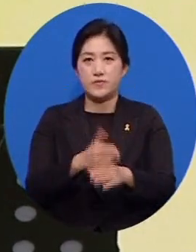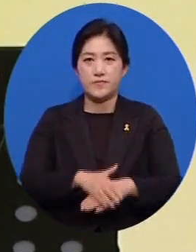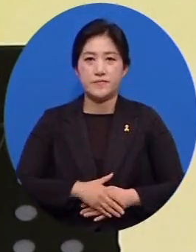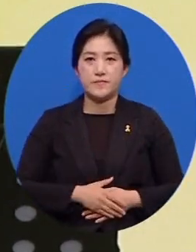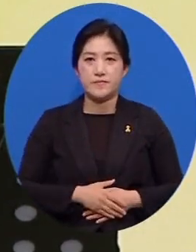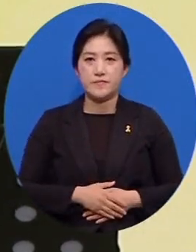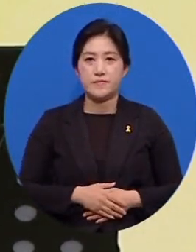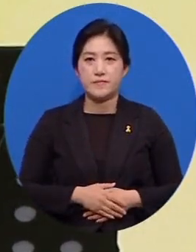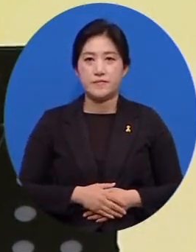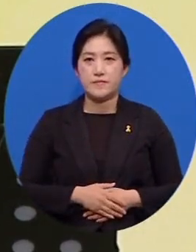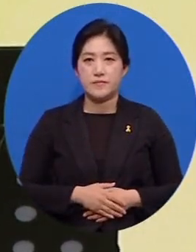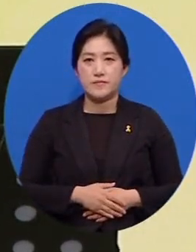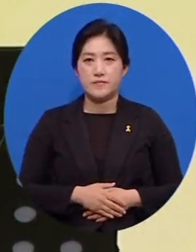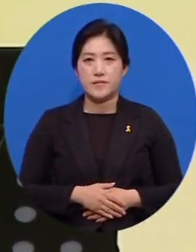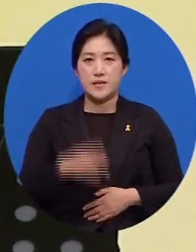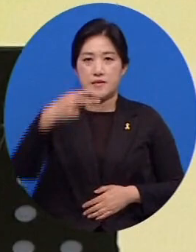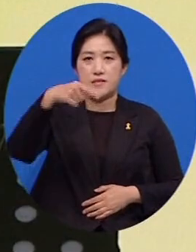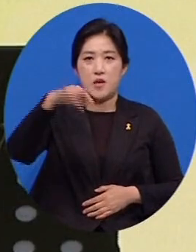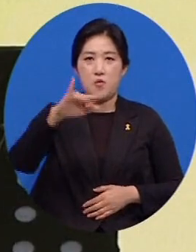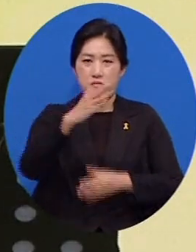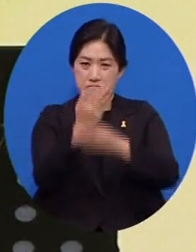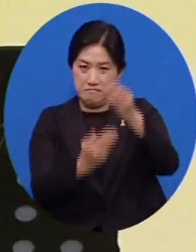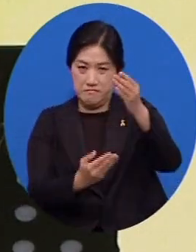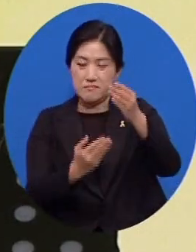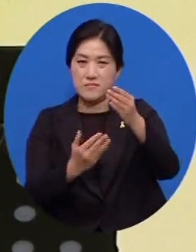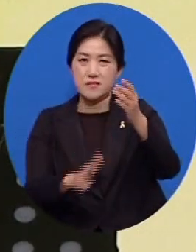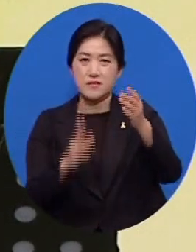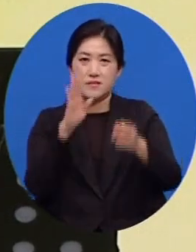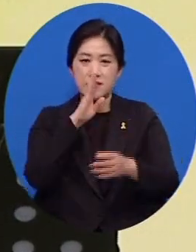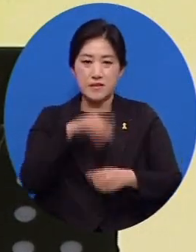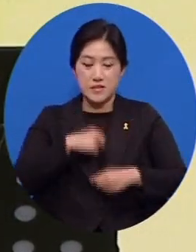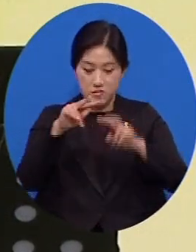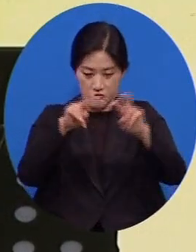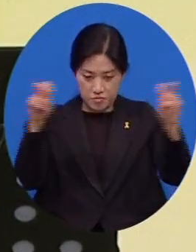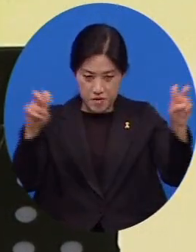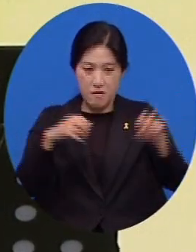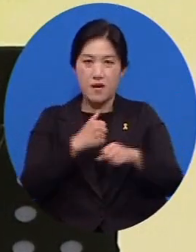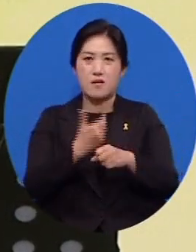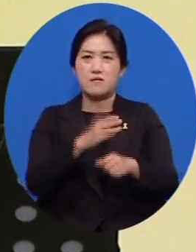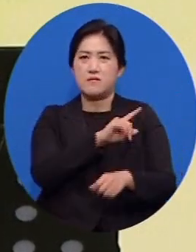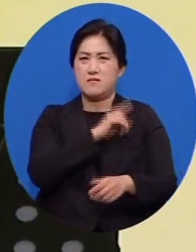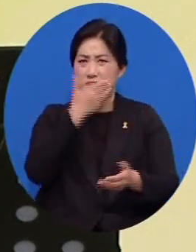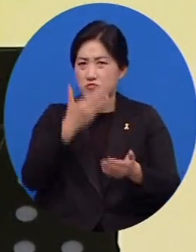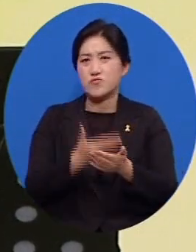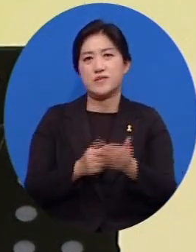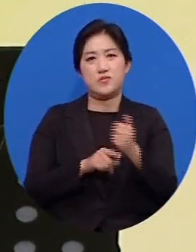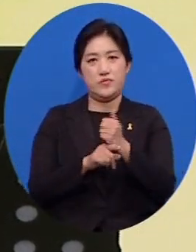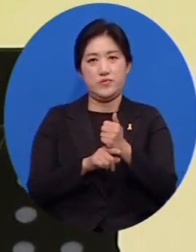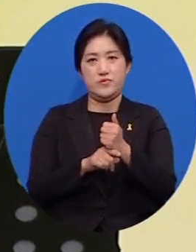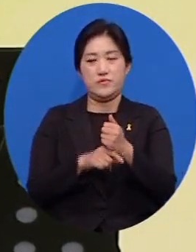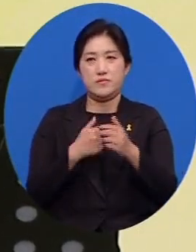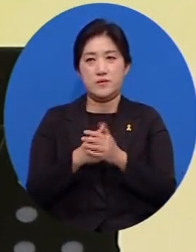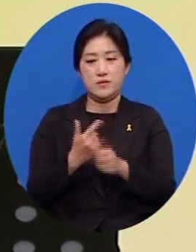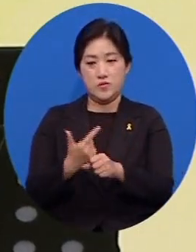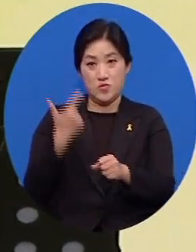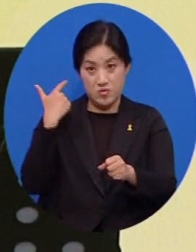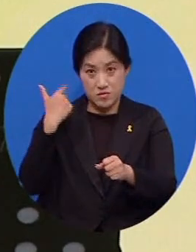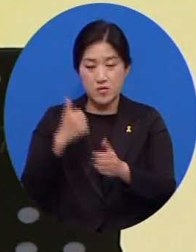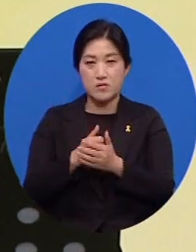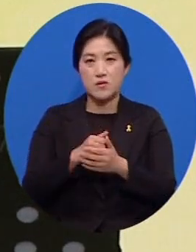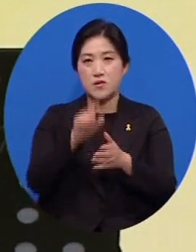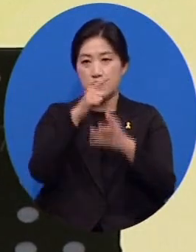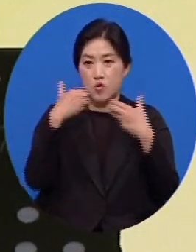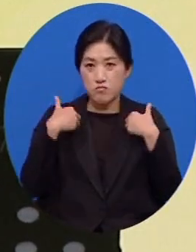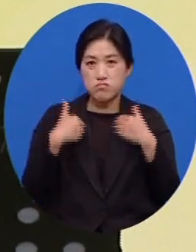있습니다. 세월호 참사 진상규명은 그래서 더 중요합니다. 6년 전에도